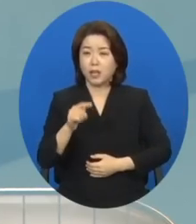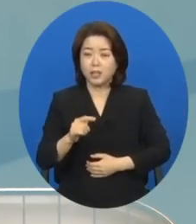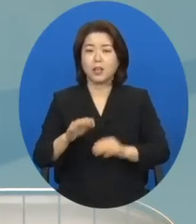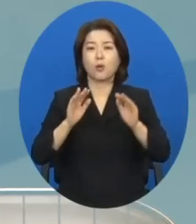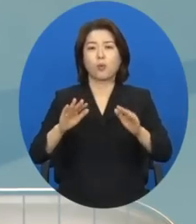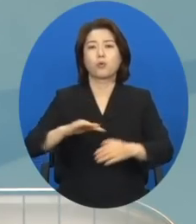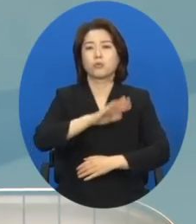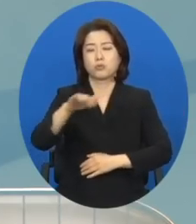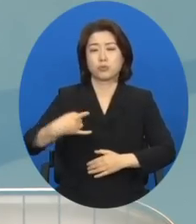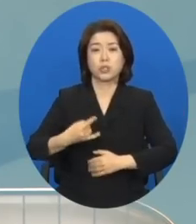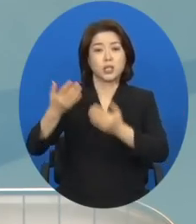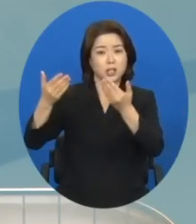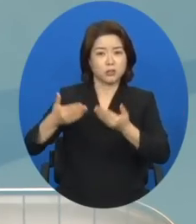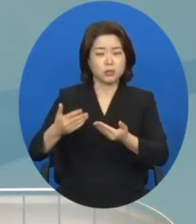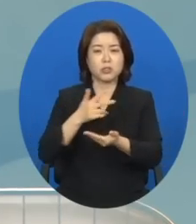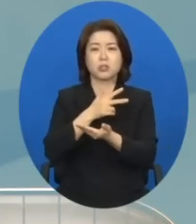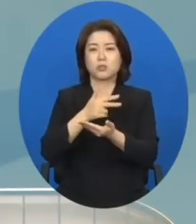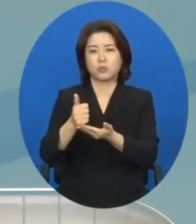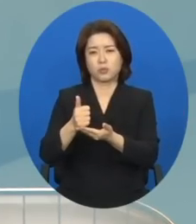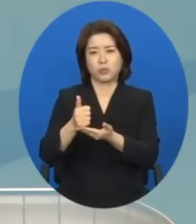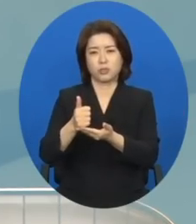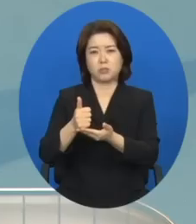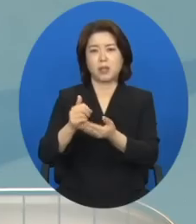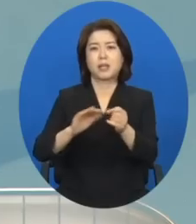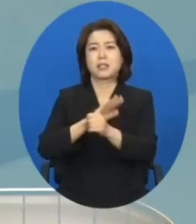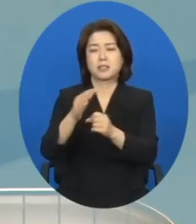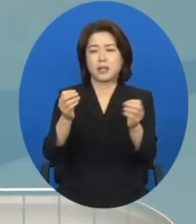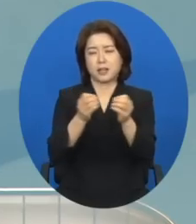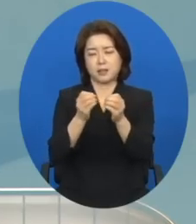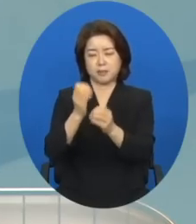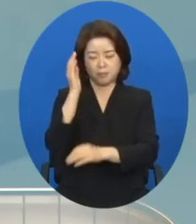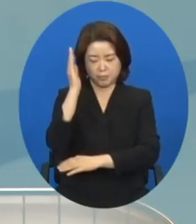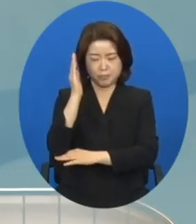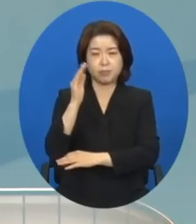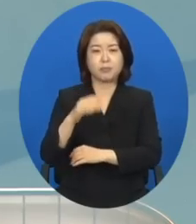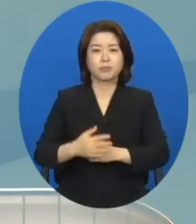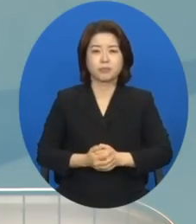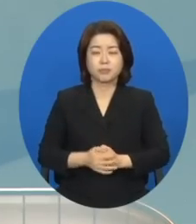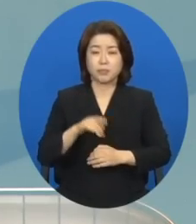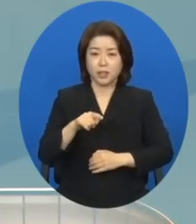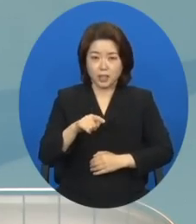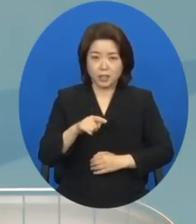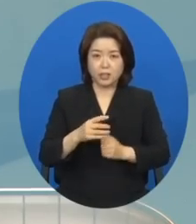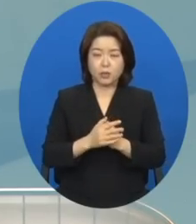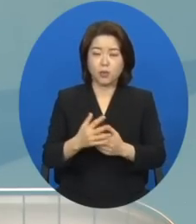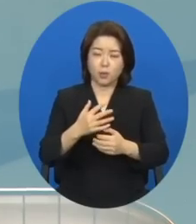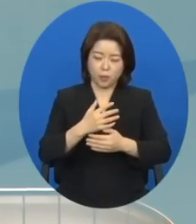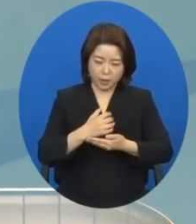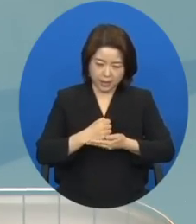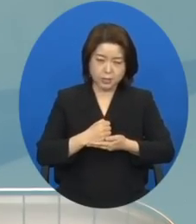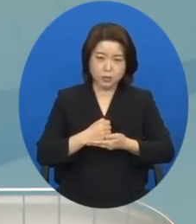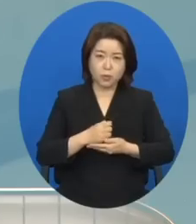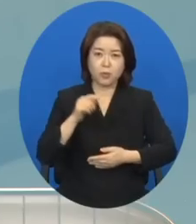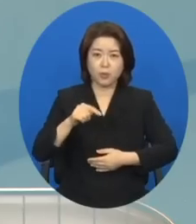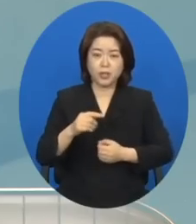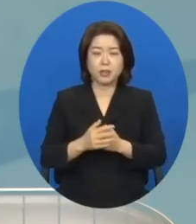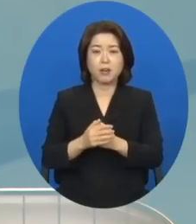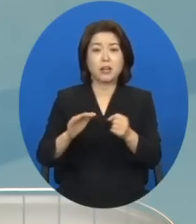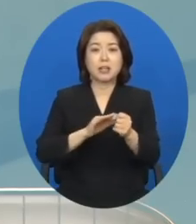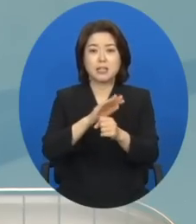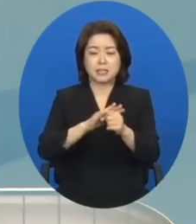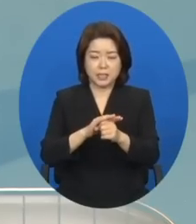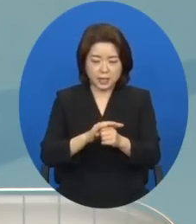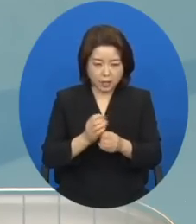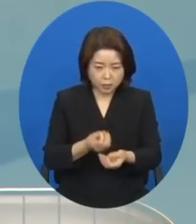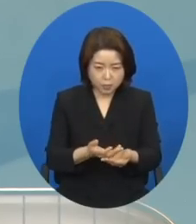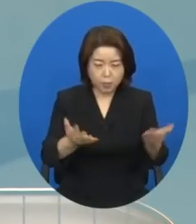오늘 우리에게 주시는 주님의 사랑의 메시지인 것입니다. 이것을 품고 이것을 사랑을